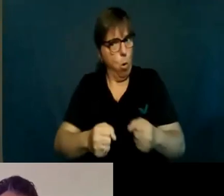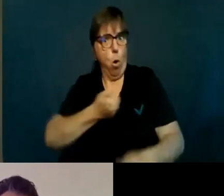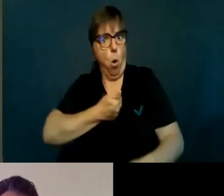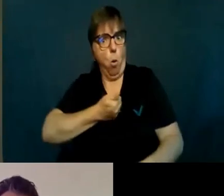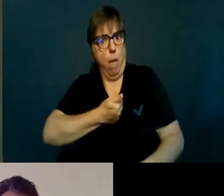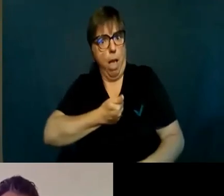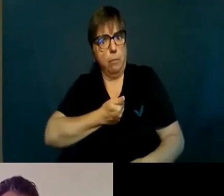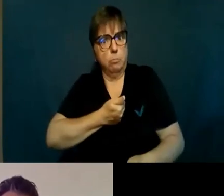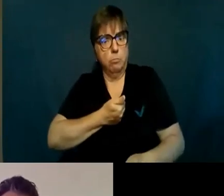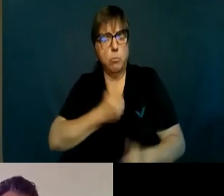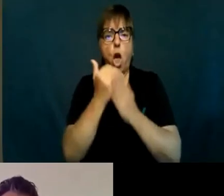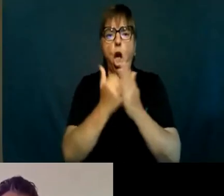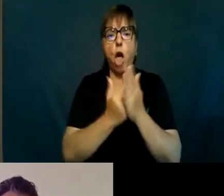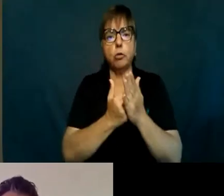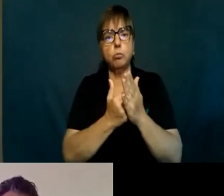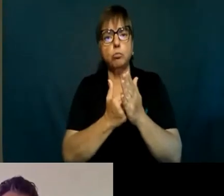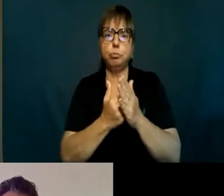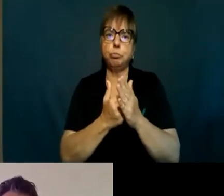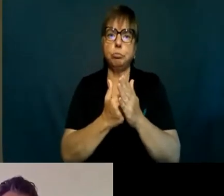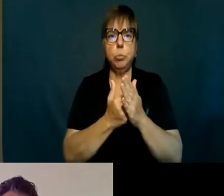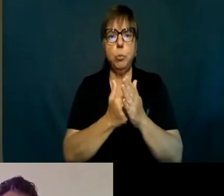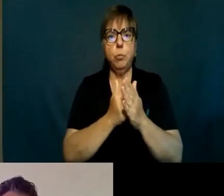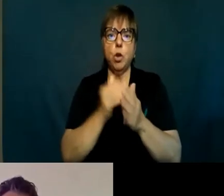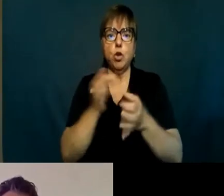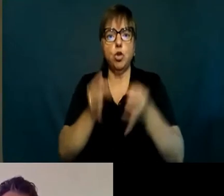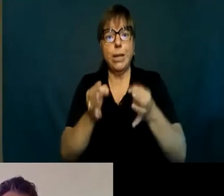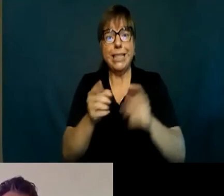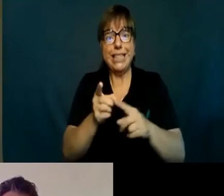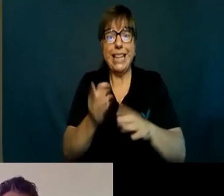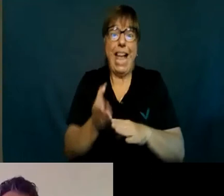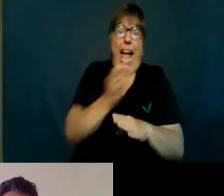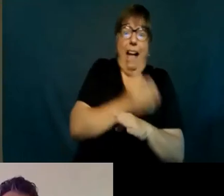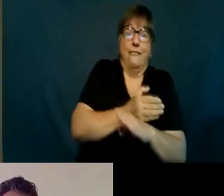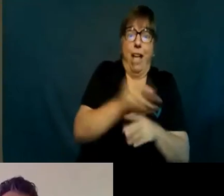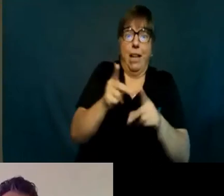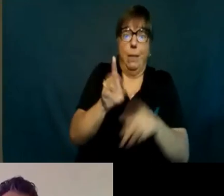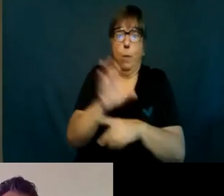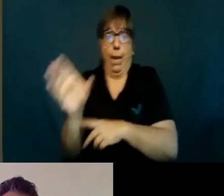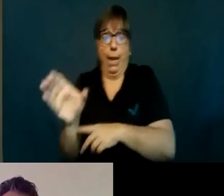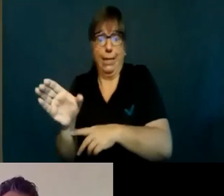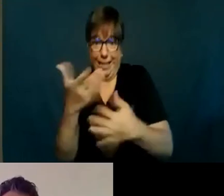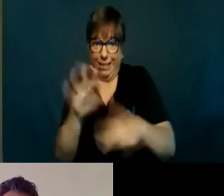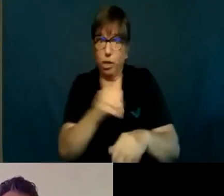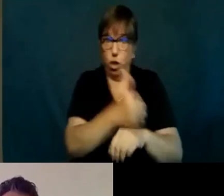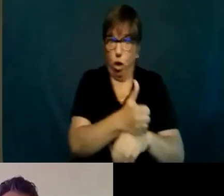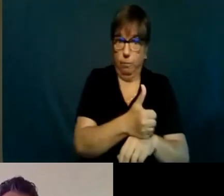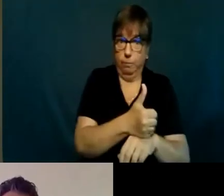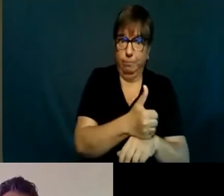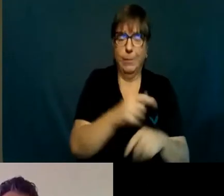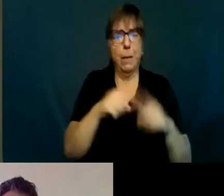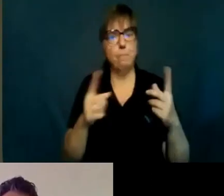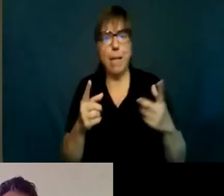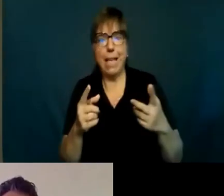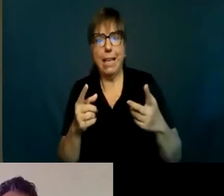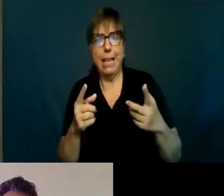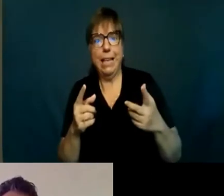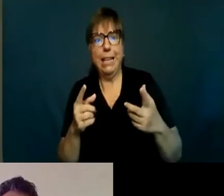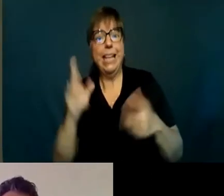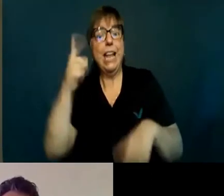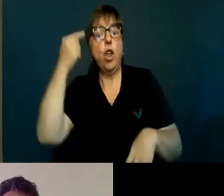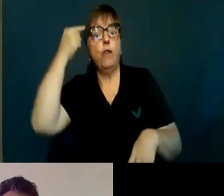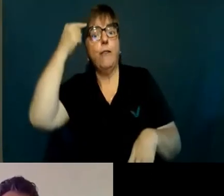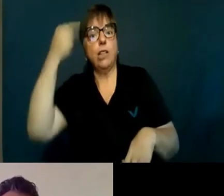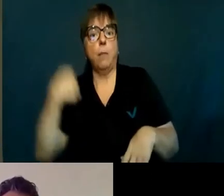leurs propres ordres juridiques qui précèdent l'État canadien. En revanche, l'absence de reconnaissance par l'État des